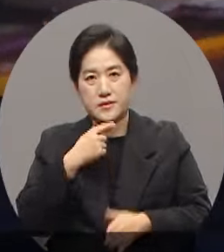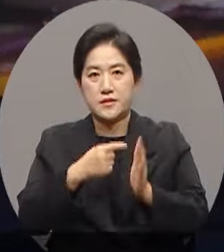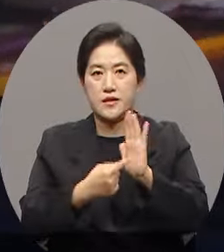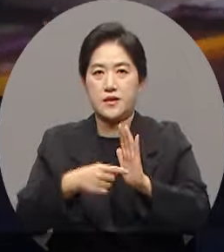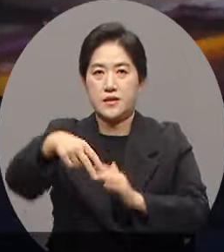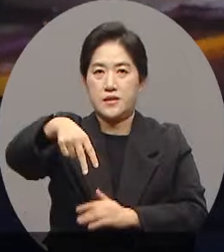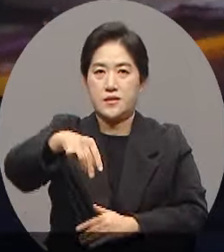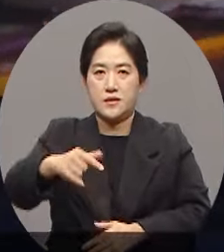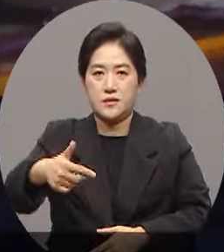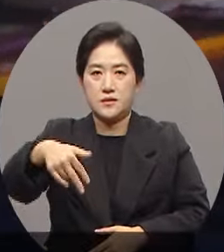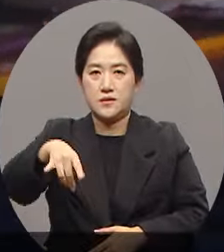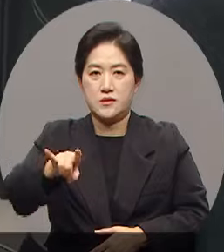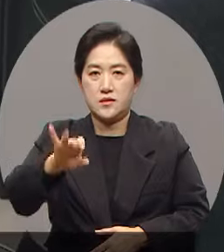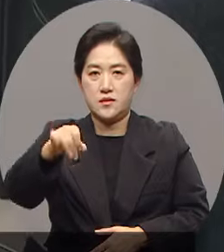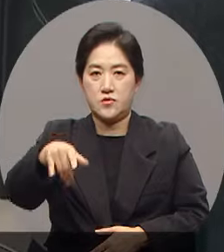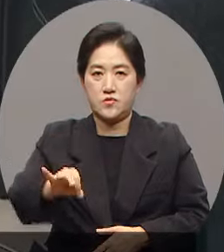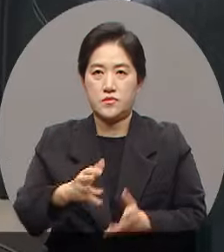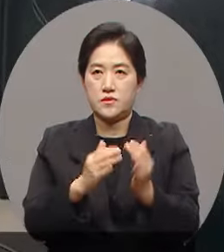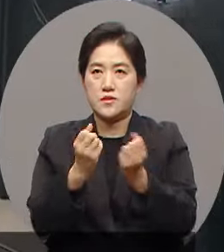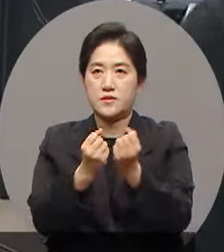기자가 보도합니다.